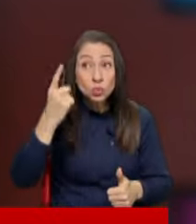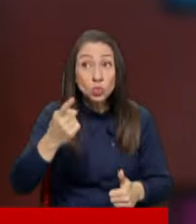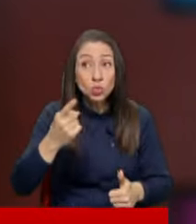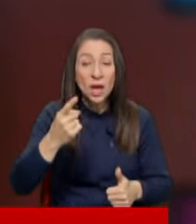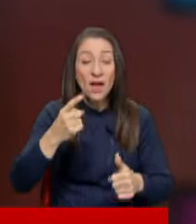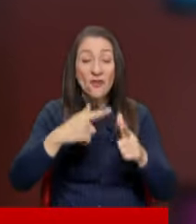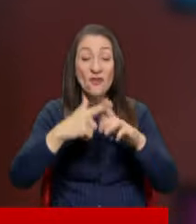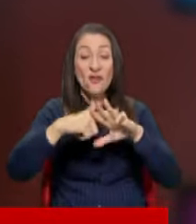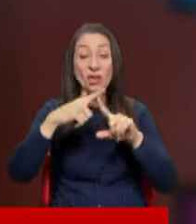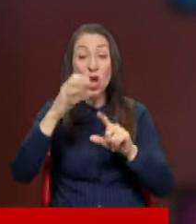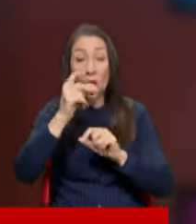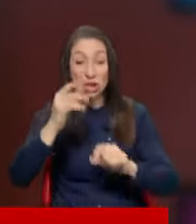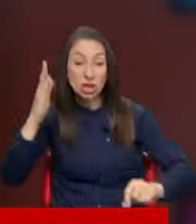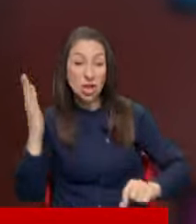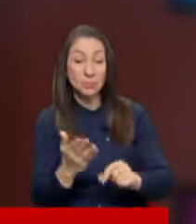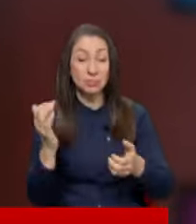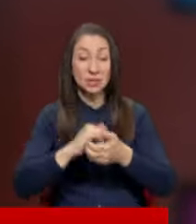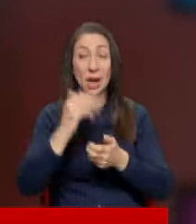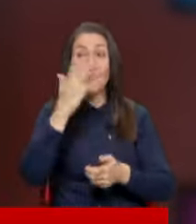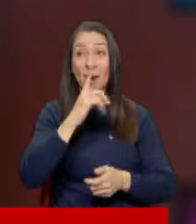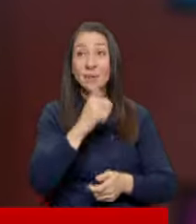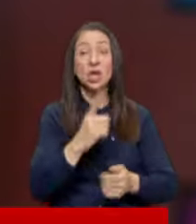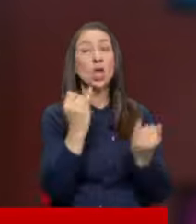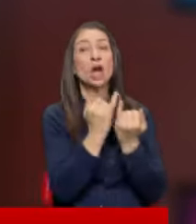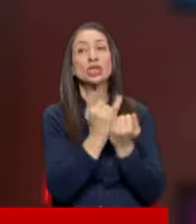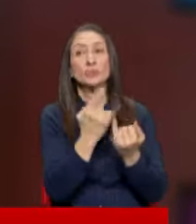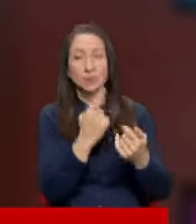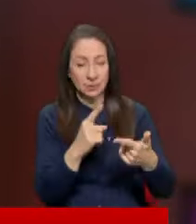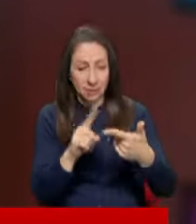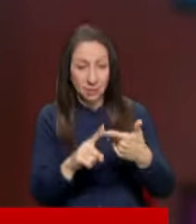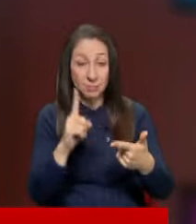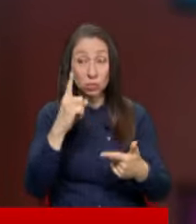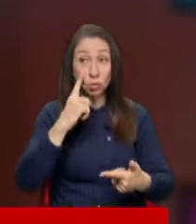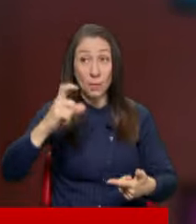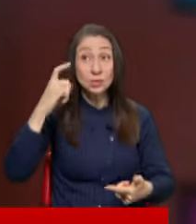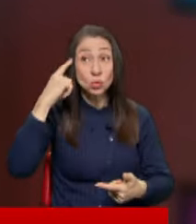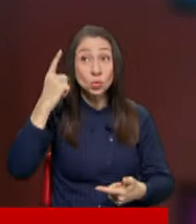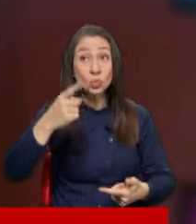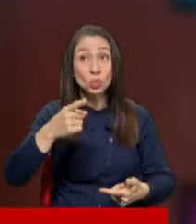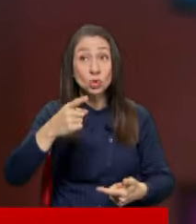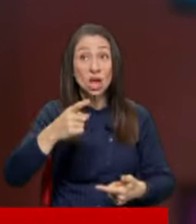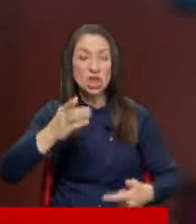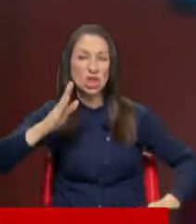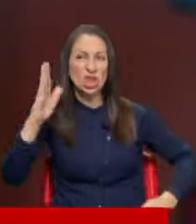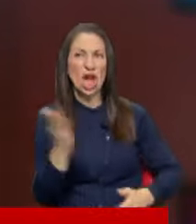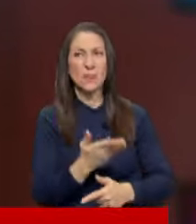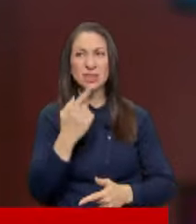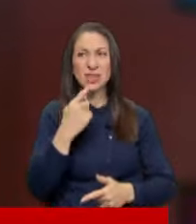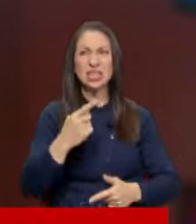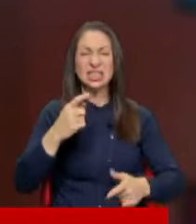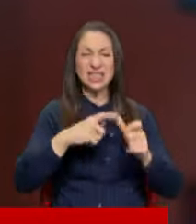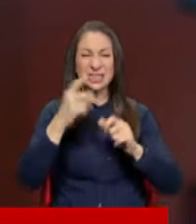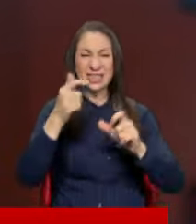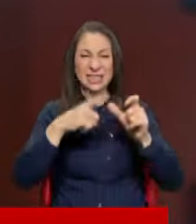ki fetö'cü darbeci dediği Birleşik Arap emirliklerine kardeşim dedi bir cumhurbaşkanı düşünün ki darbeci dediği